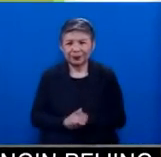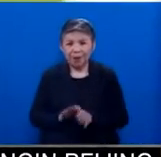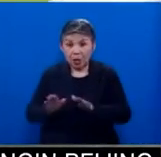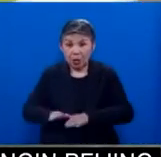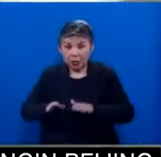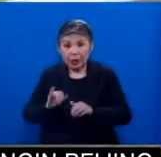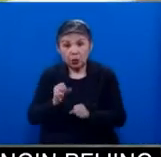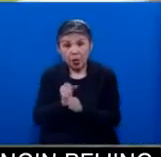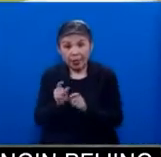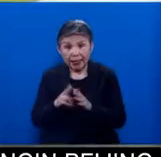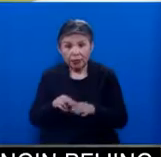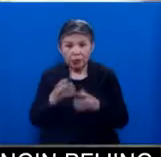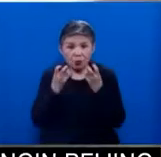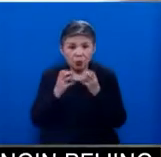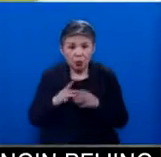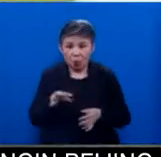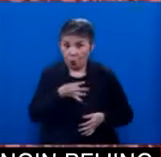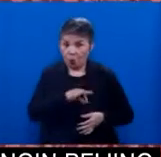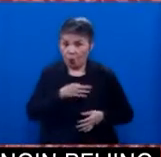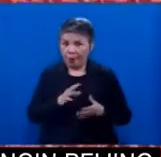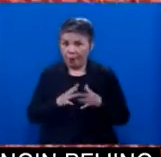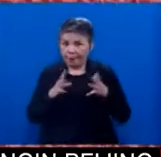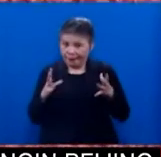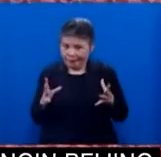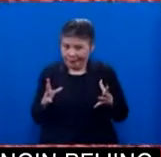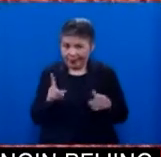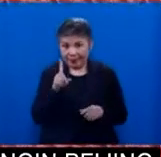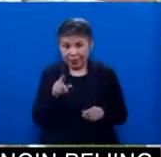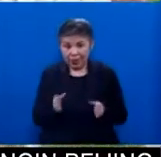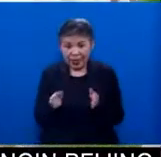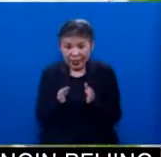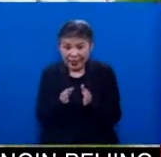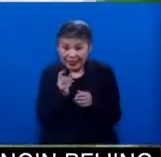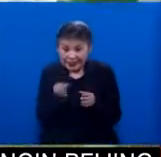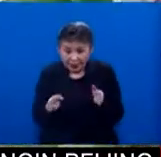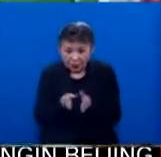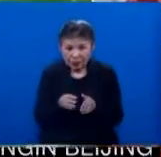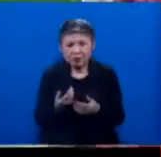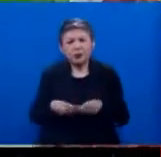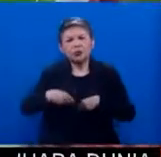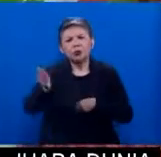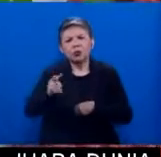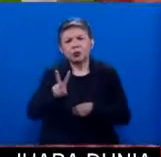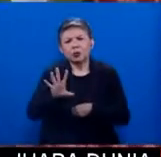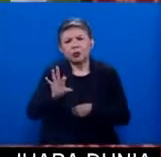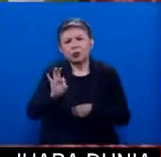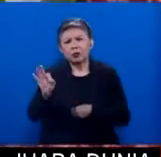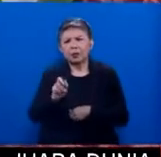Budidaya iguana ini tentu saja mendatangkan cuan yang menjanjikan. Satu ekor anakan iguana biasanya dibanderol